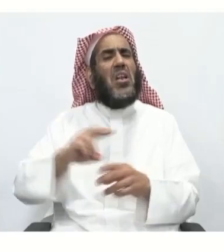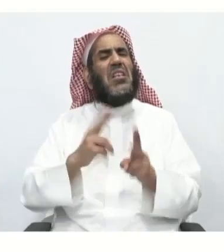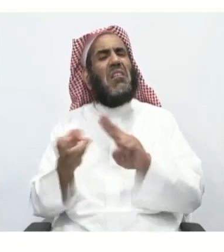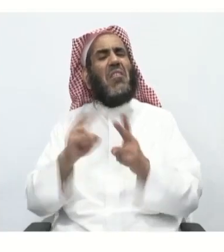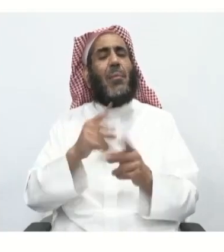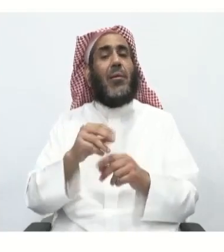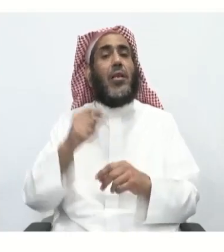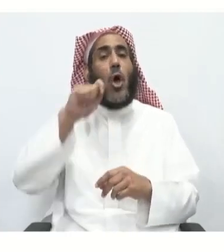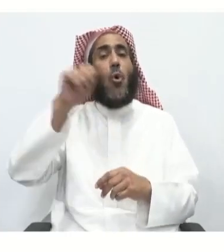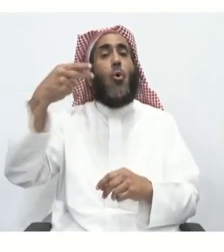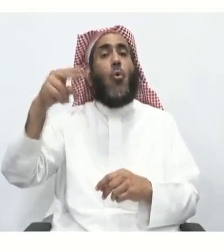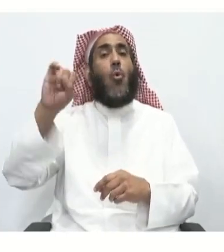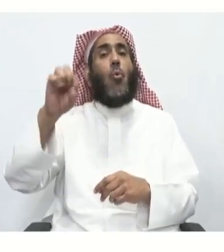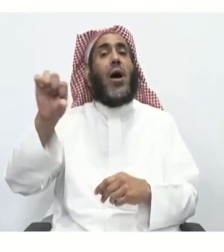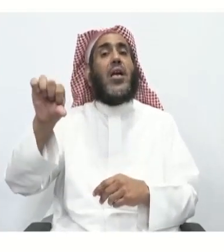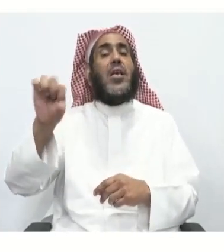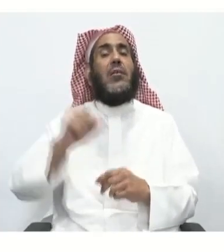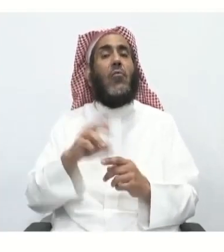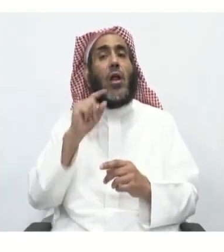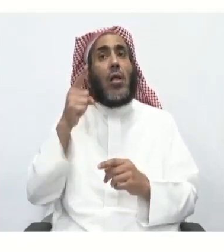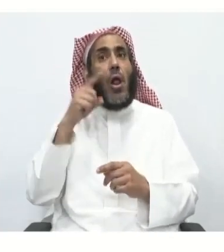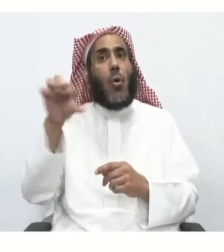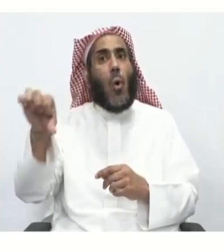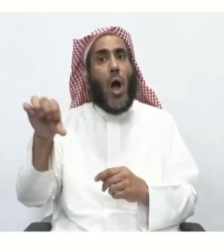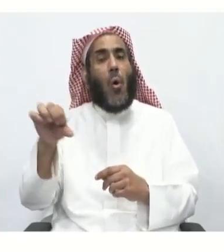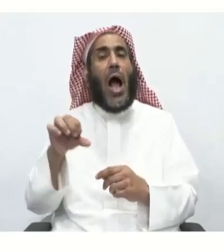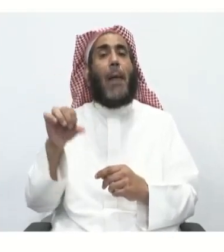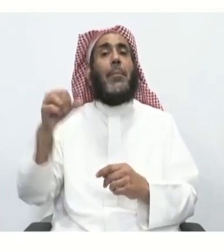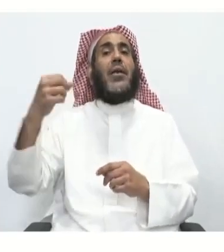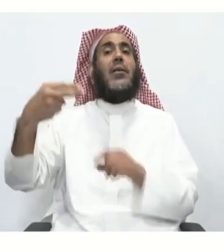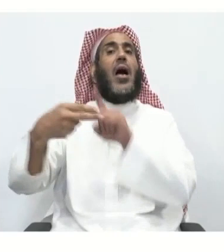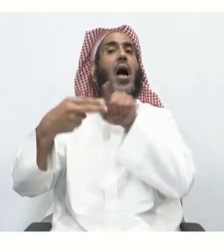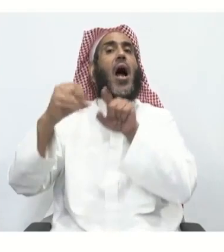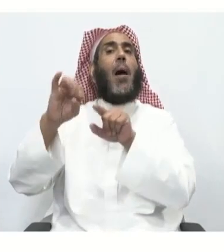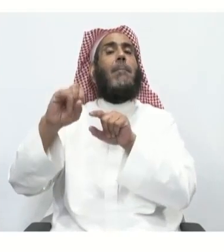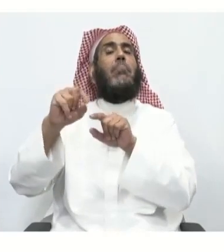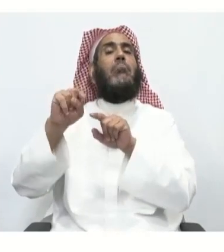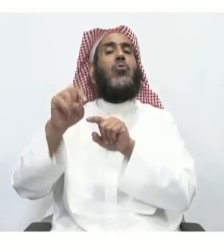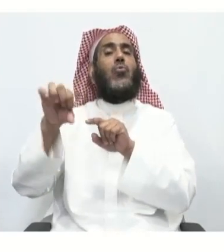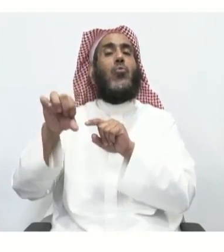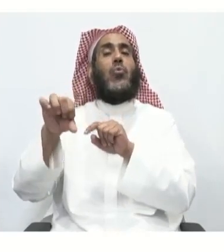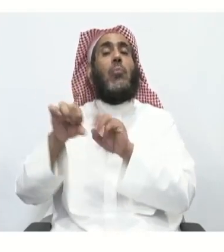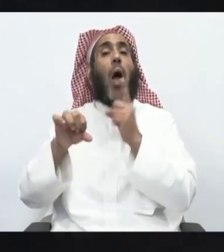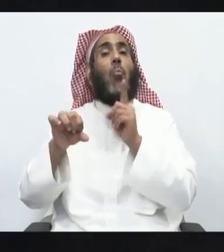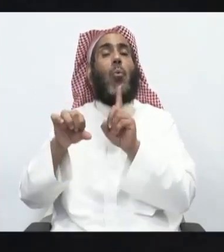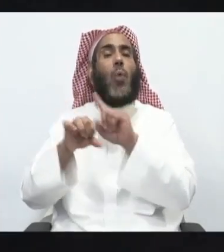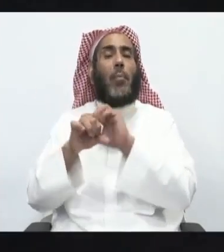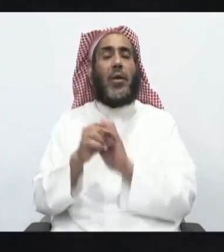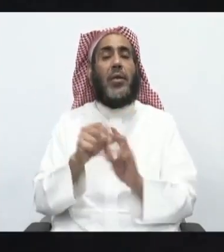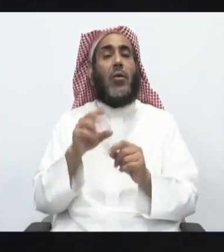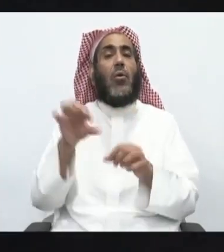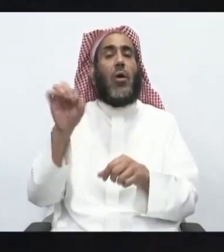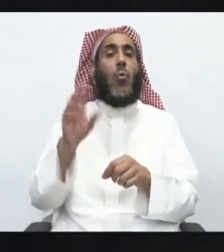فالواو هنا زائده مثل عمر فاذا رايت الواو فانت تنطقها عمر فقط وايضا ائك هنا الواو